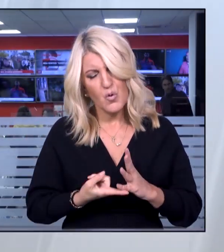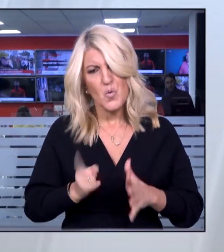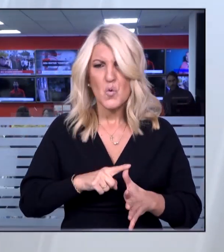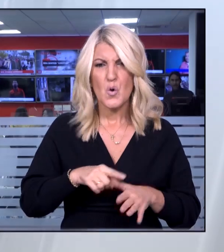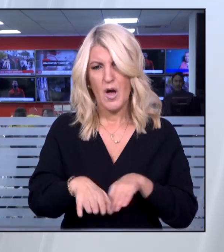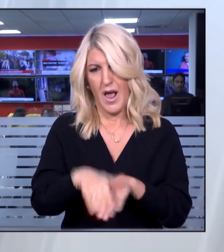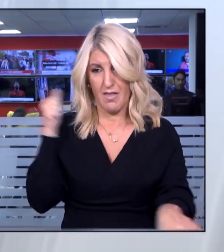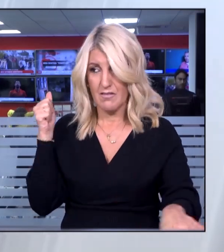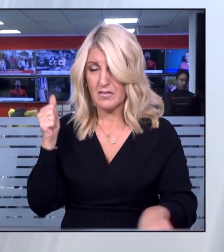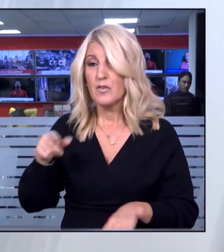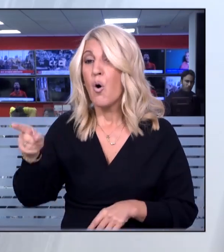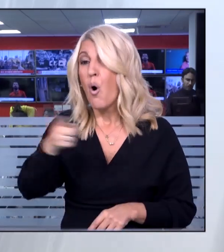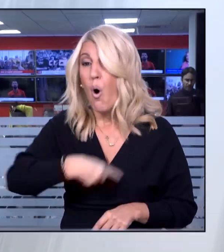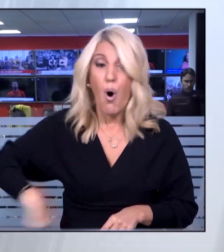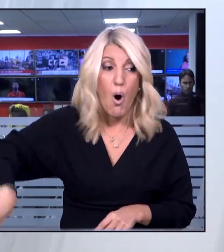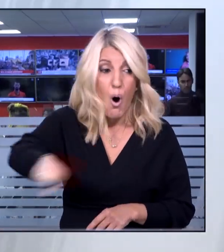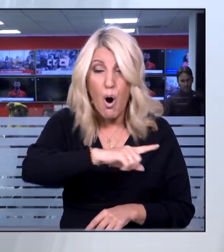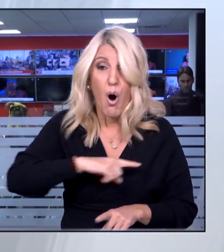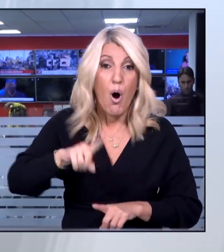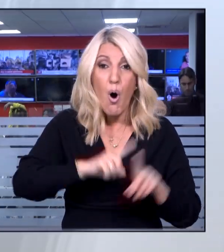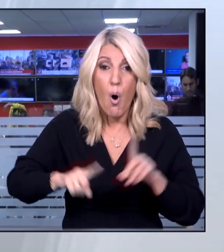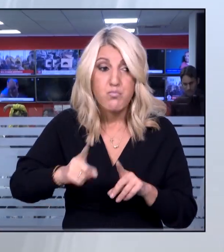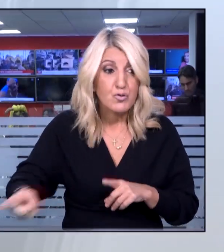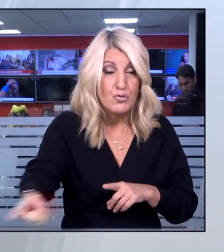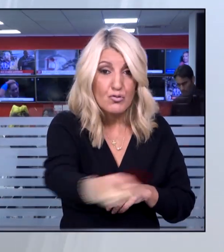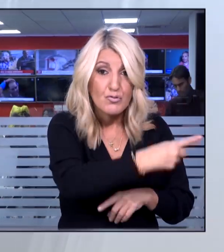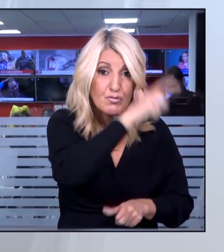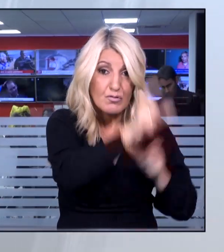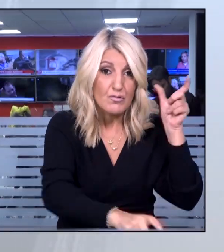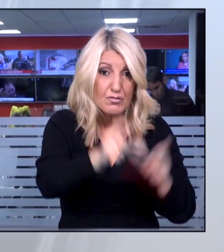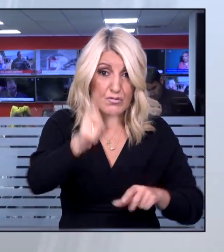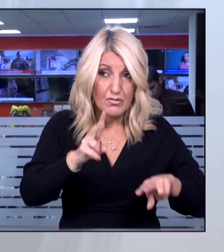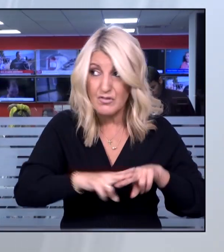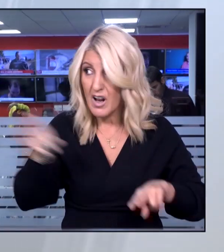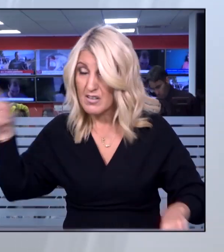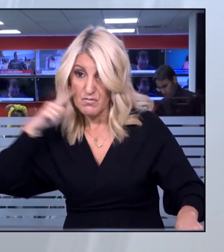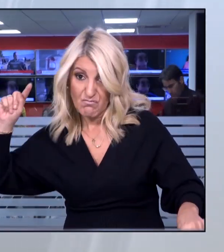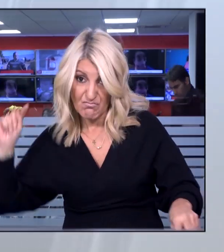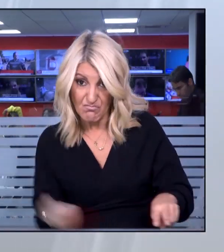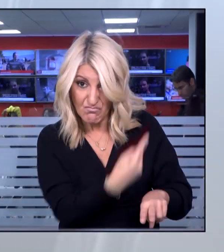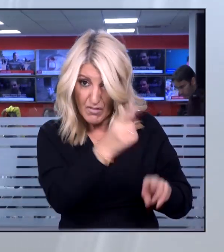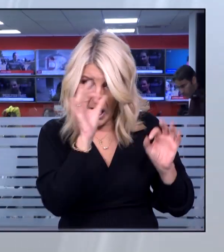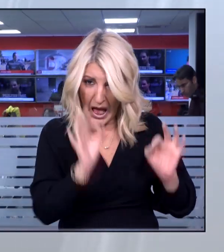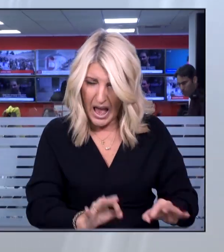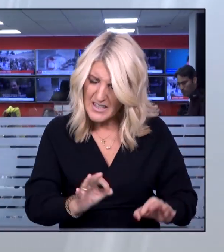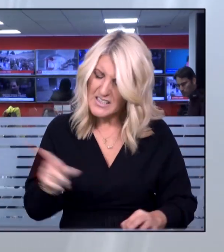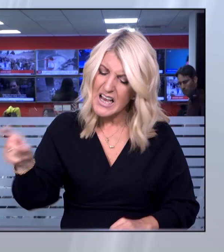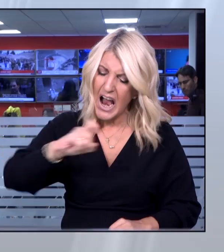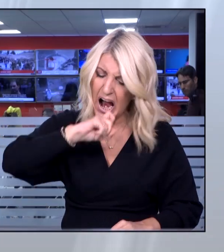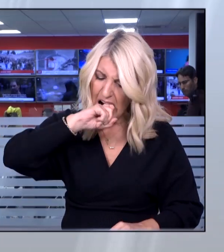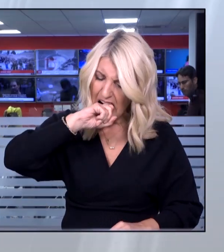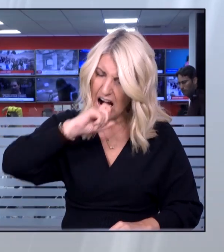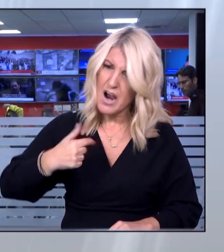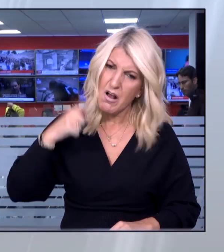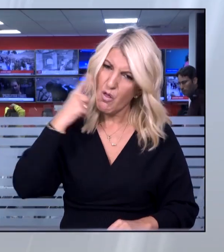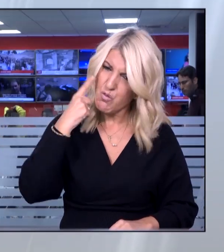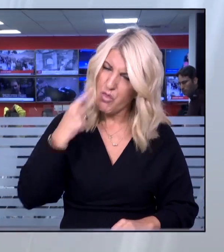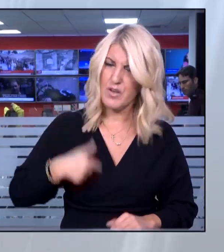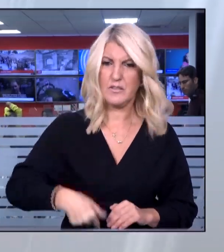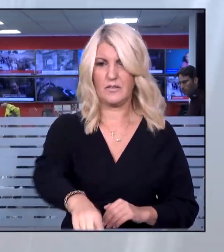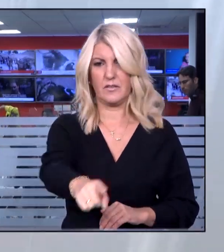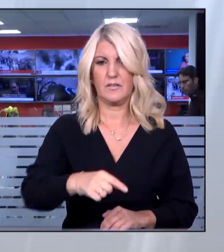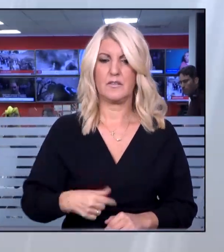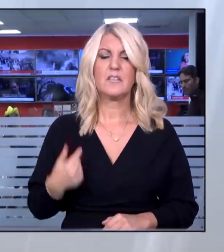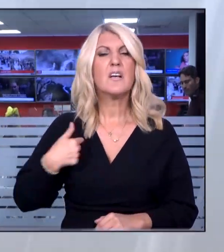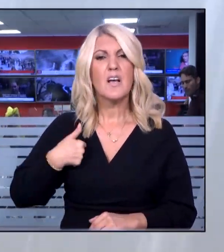Όποιος προσπαθήσει να βλάψει τους πολίτες του Ισραήλ θα πληρώσει βαρύ τίμημα. Θα συνεχίσουμε να εξοντώνουμε τους τρομοκράτες και αυτούς που τους στέλνουν.